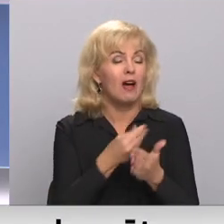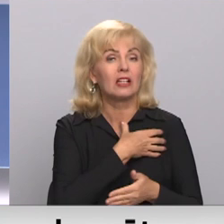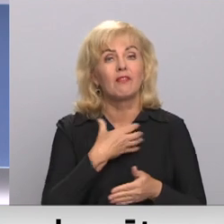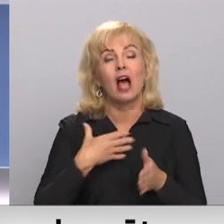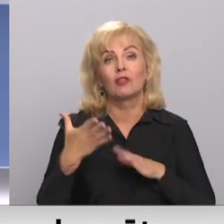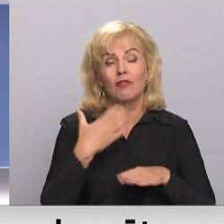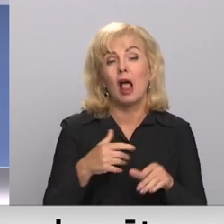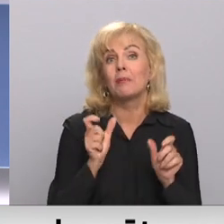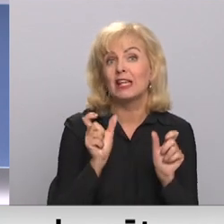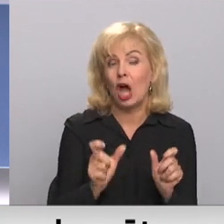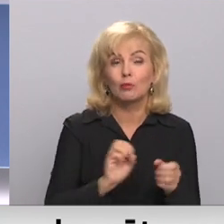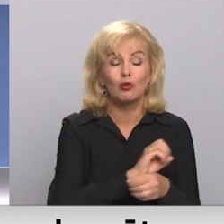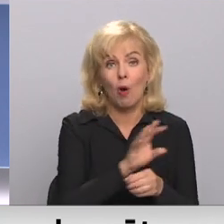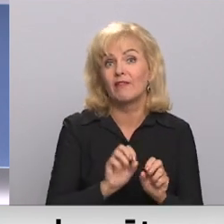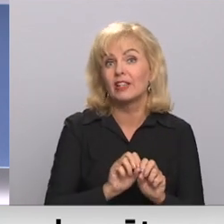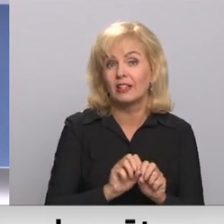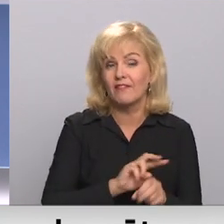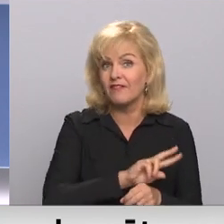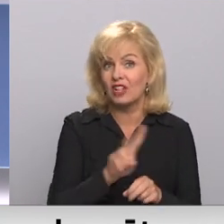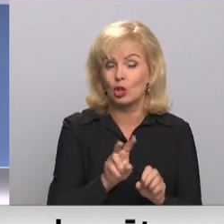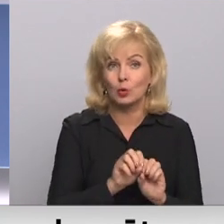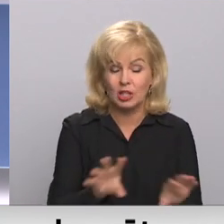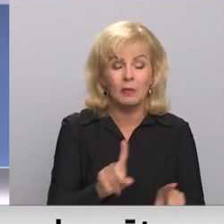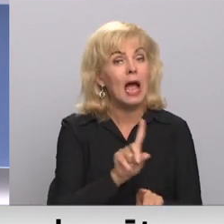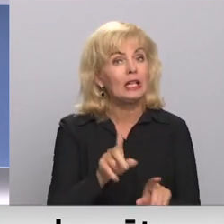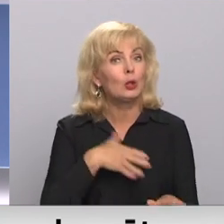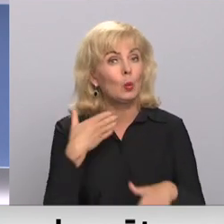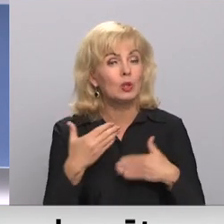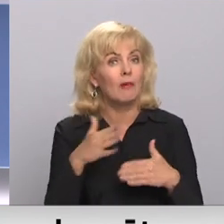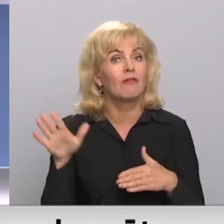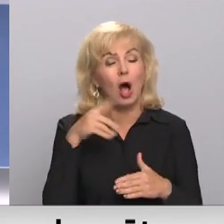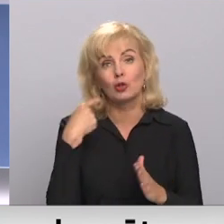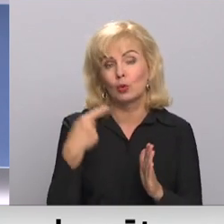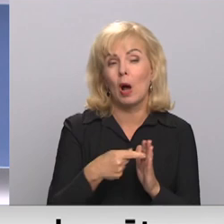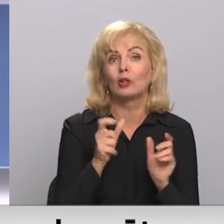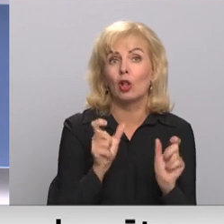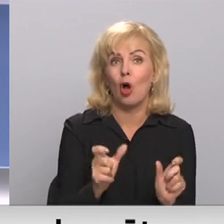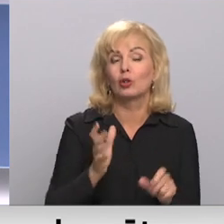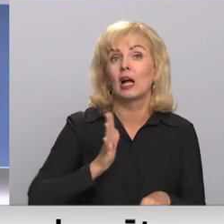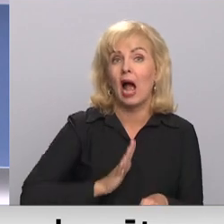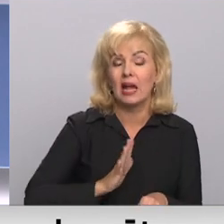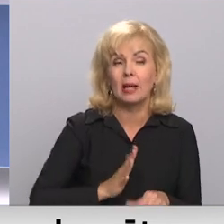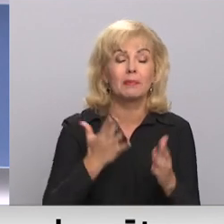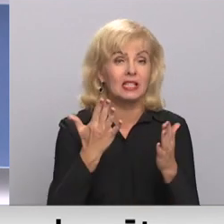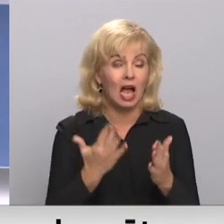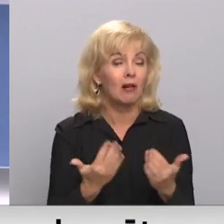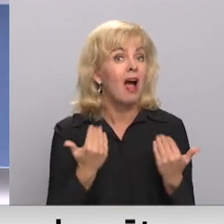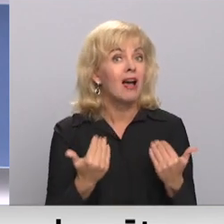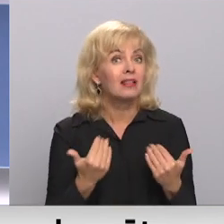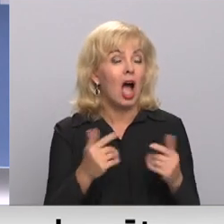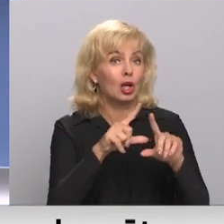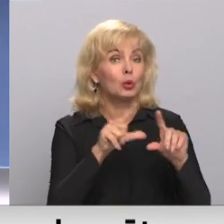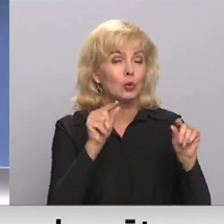vēlmi ierobežot COVID-19 vīrusa izplatību, ir bažas par valstī noteiktā lockdowna gaidāmajām sekām. Jau tagad